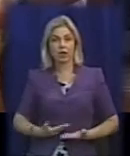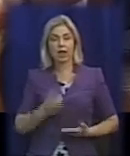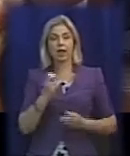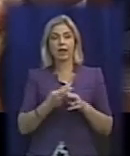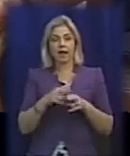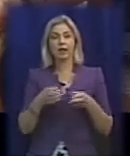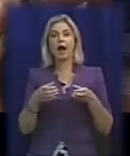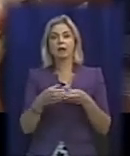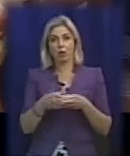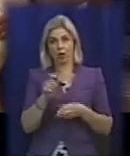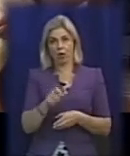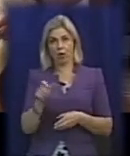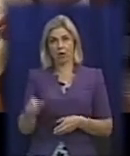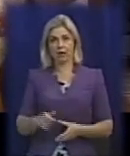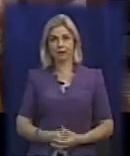категорії громадян.